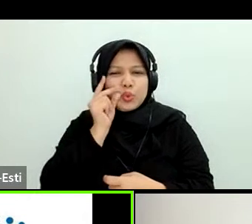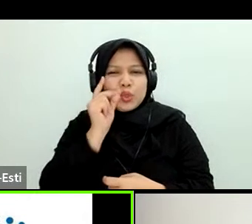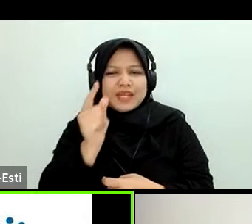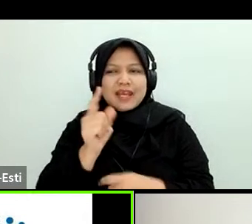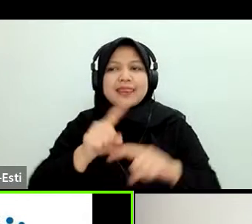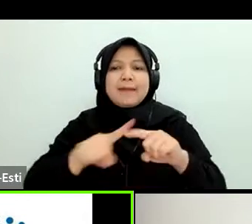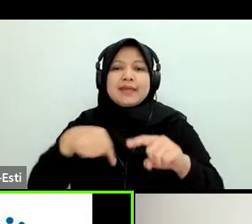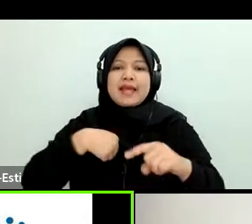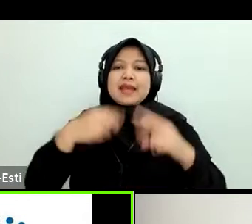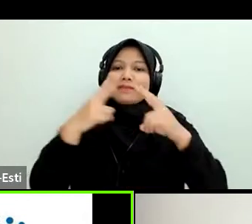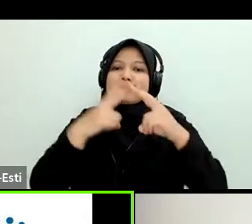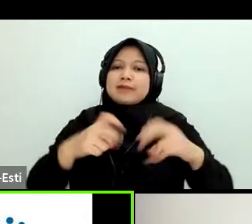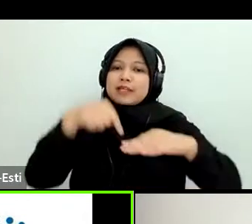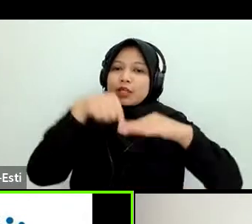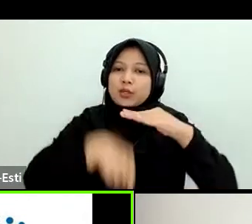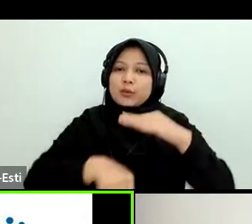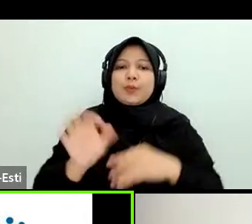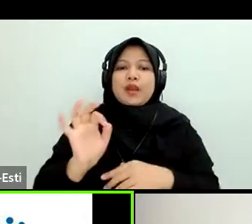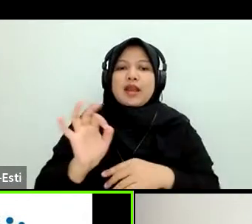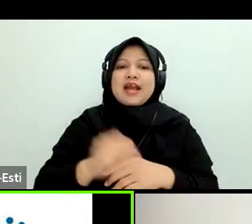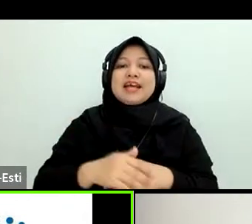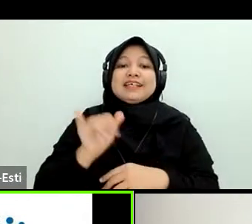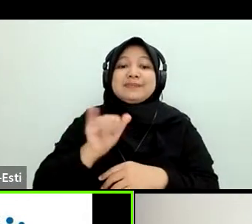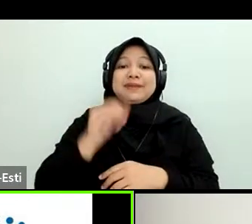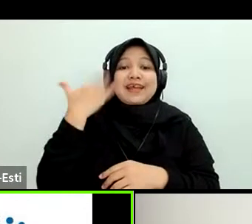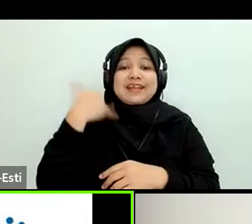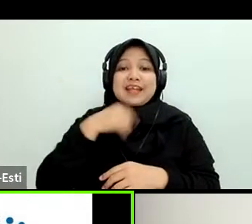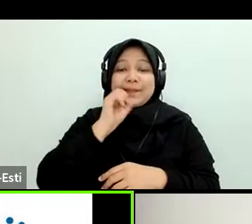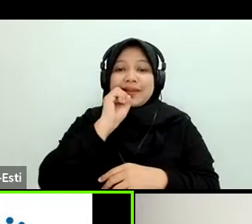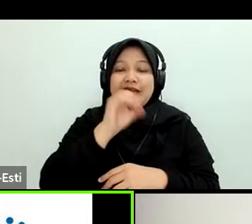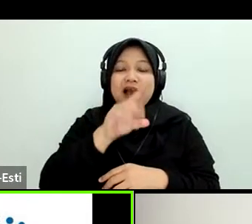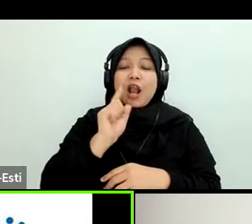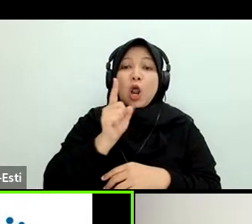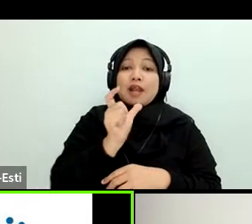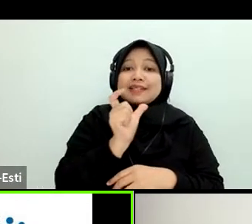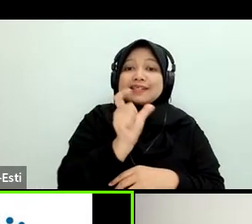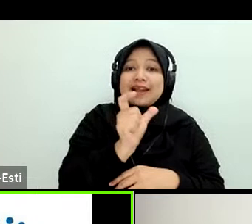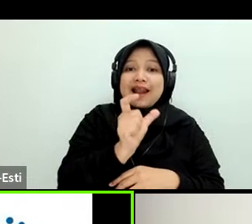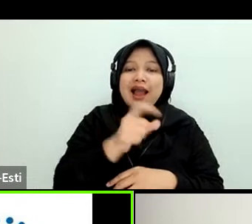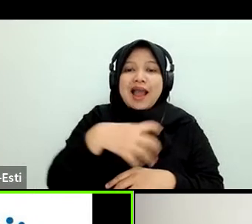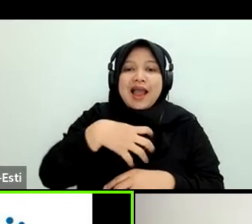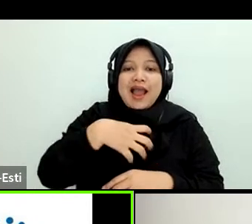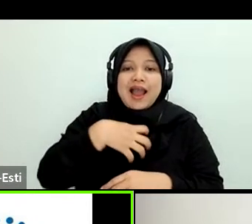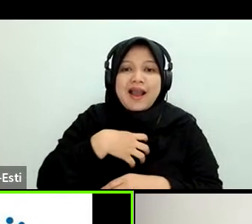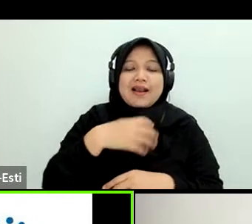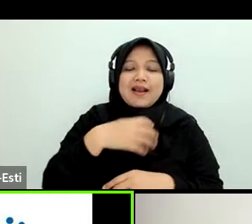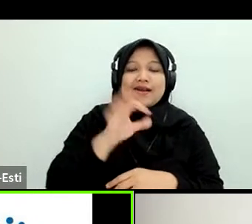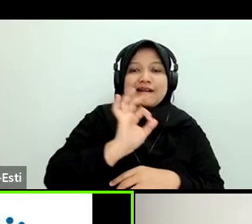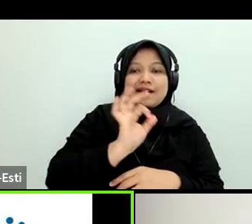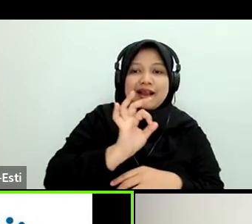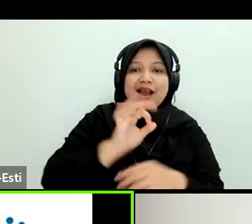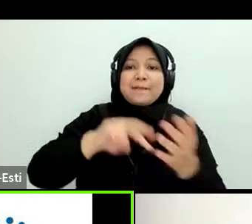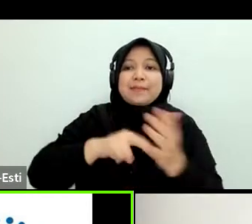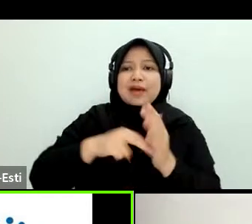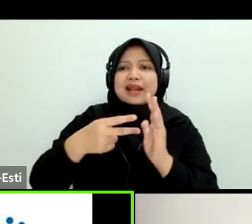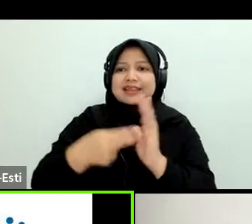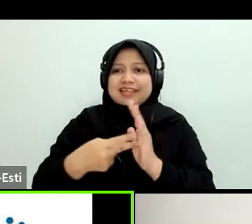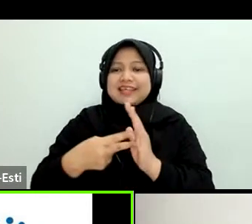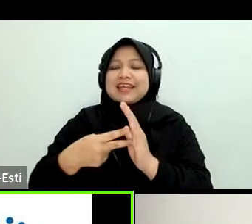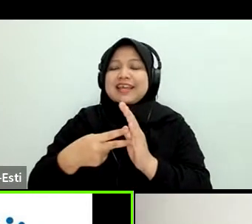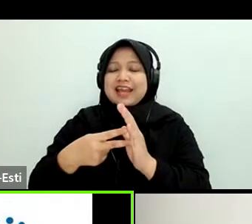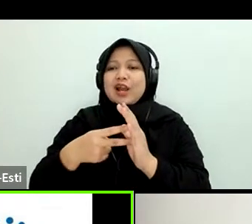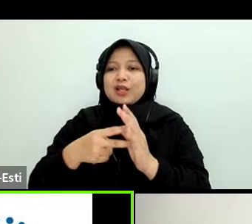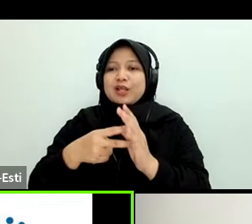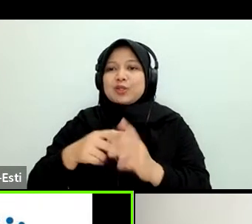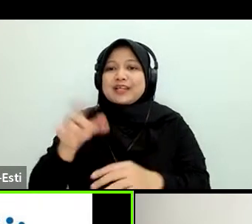operasi dengan hak makadir berkonsekuensi logika makna itu ada dengan hak cipta datan orang tanpa